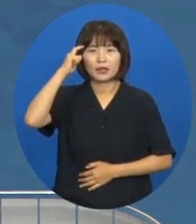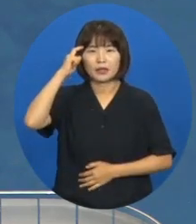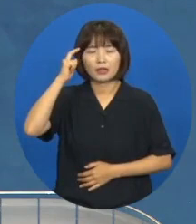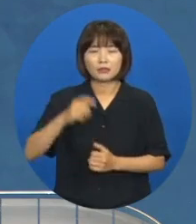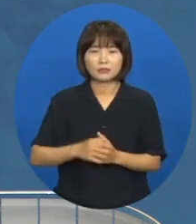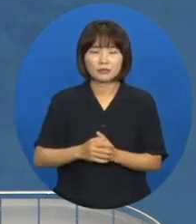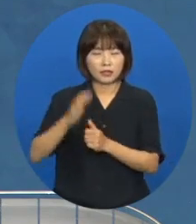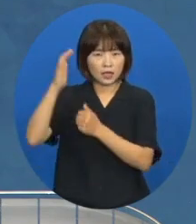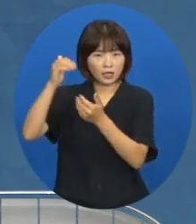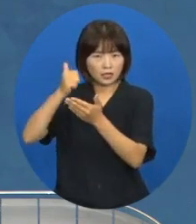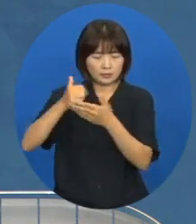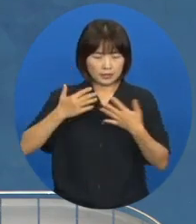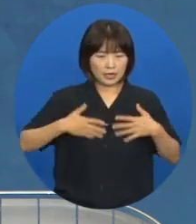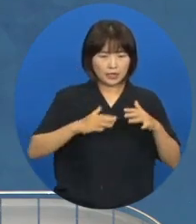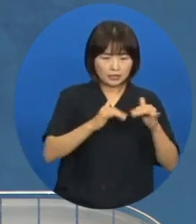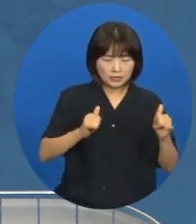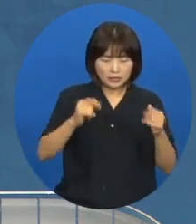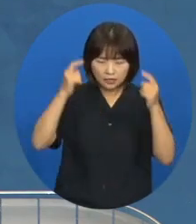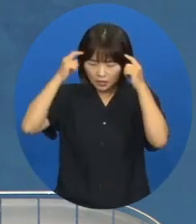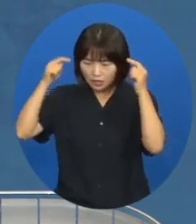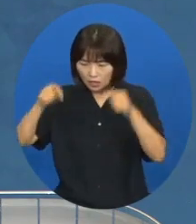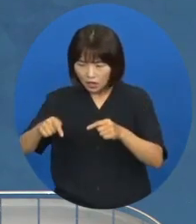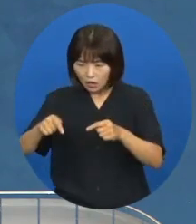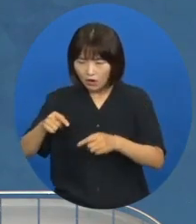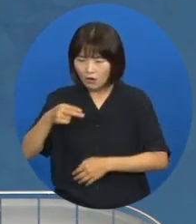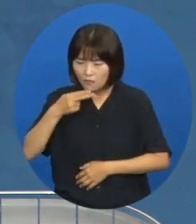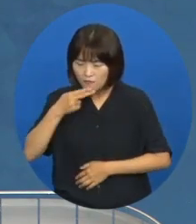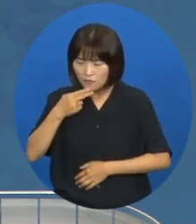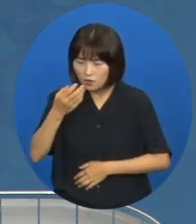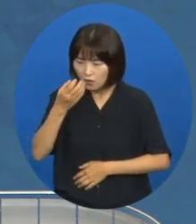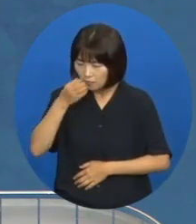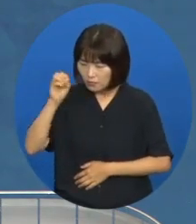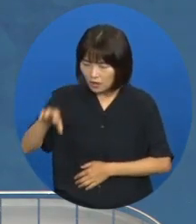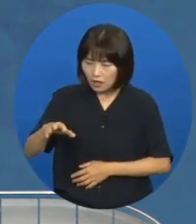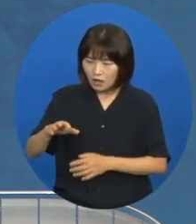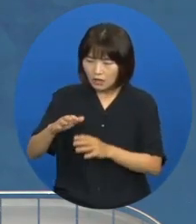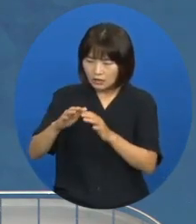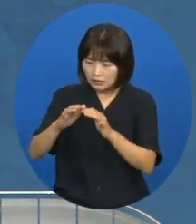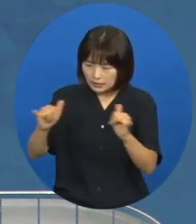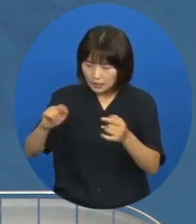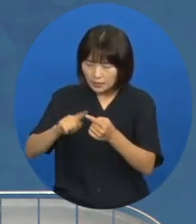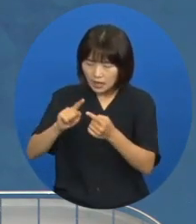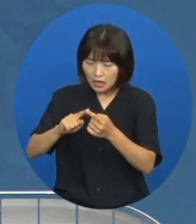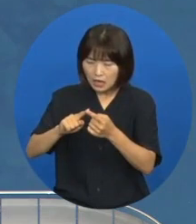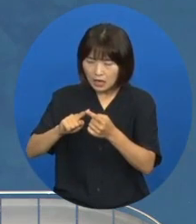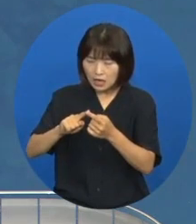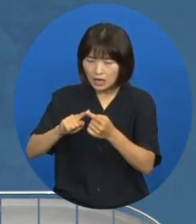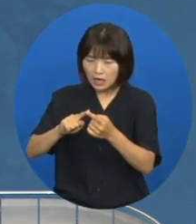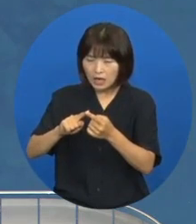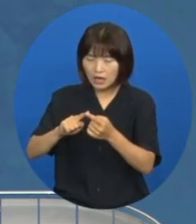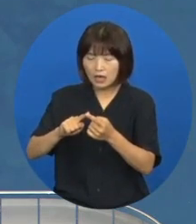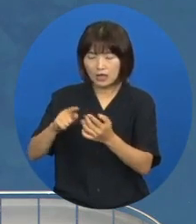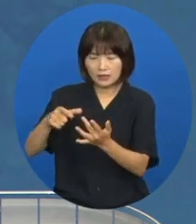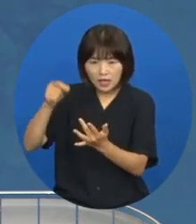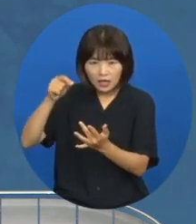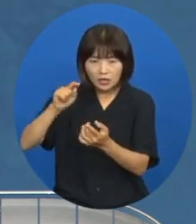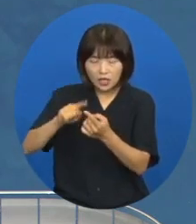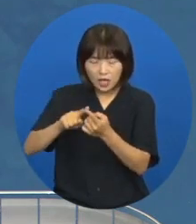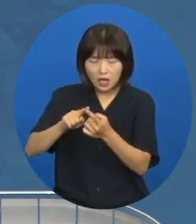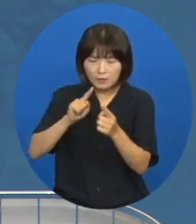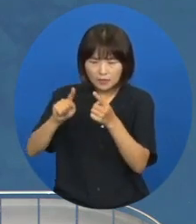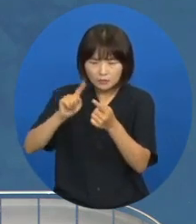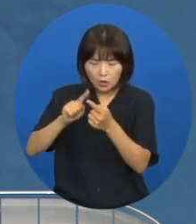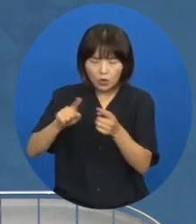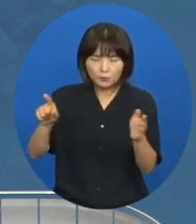사실 하나님이 약한 자, 미련한 자, 없는 것, 천한 것, 멸시받는 것을 일부러 택하신다는 사실을 정말 말씀 그대로